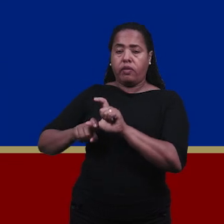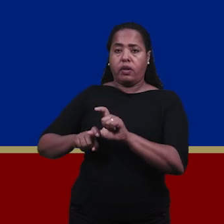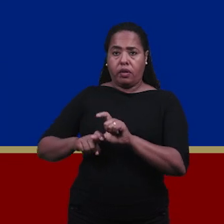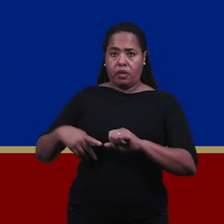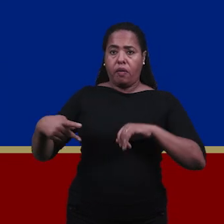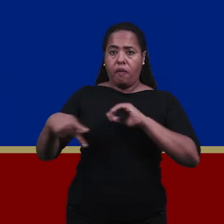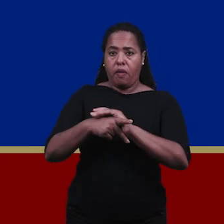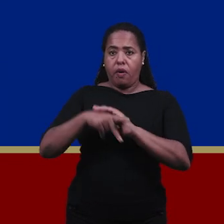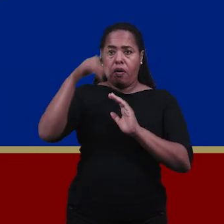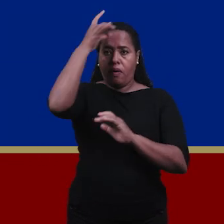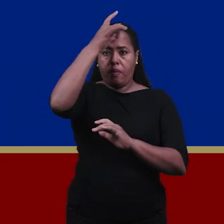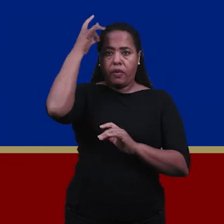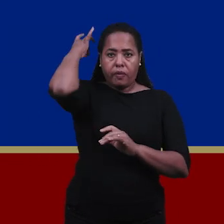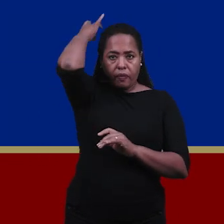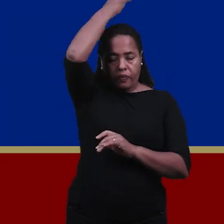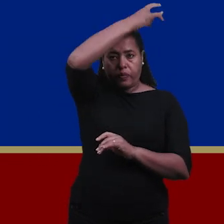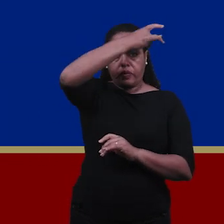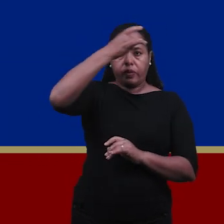du Saint-Esprit,